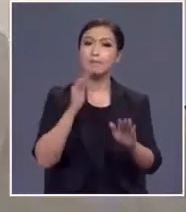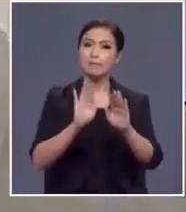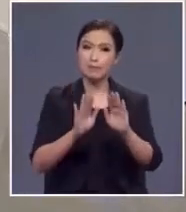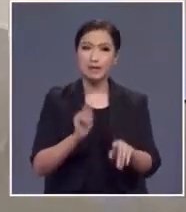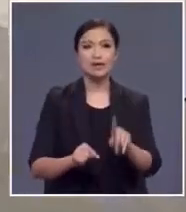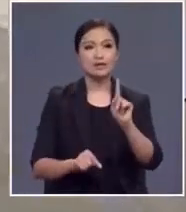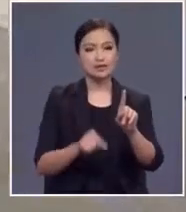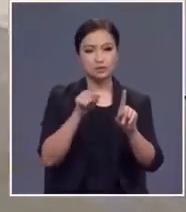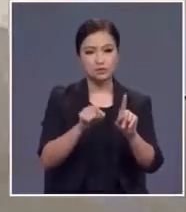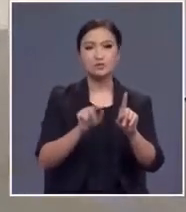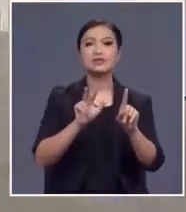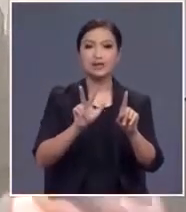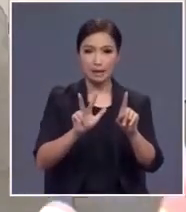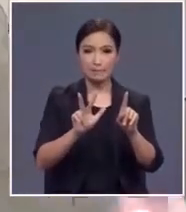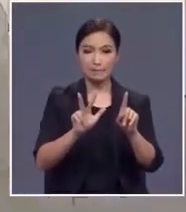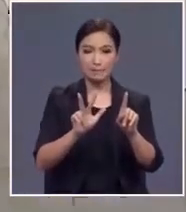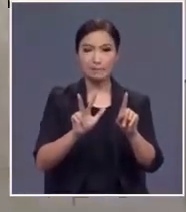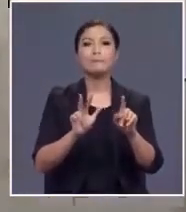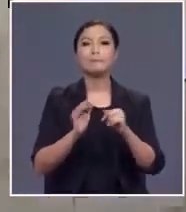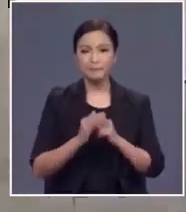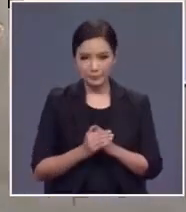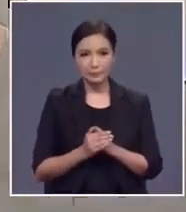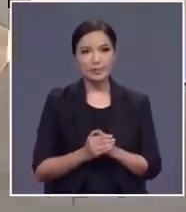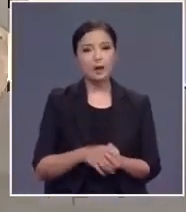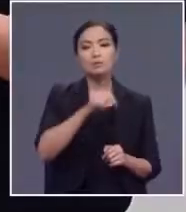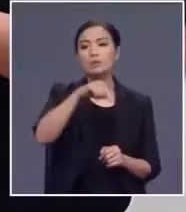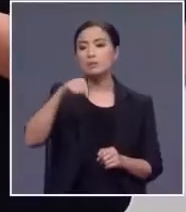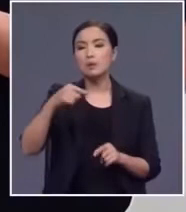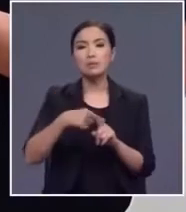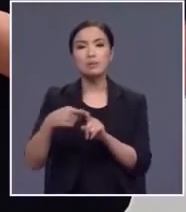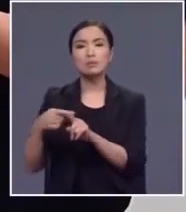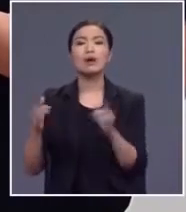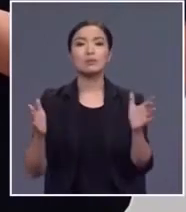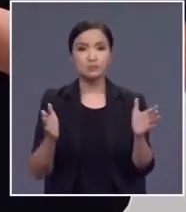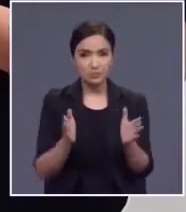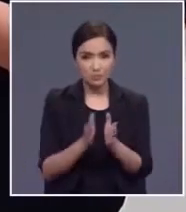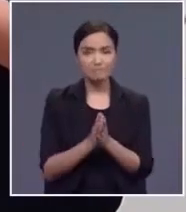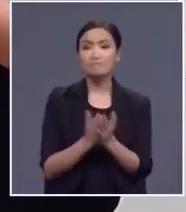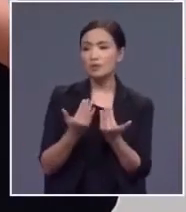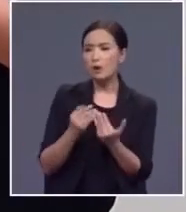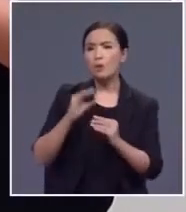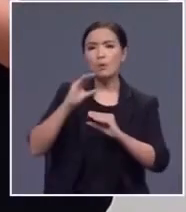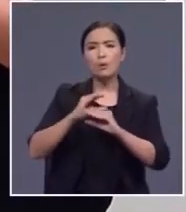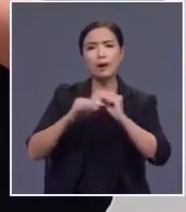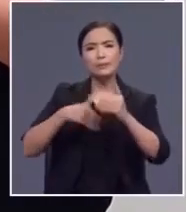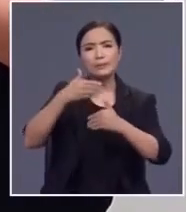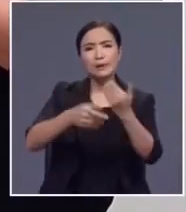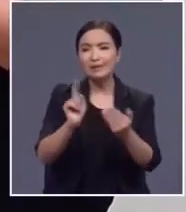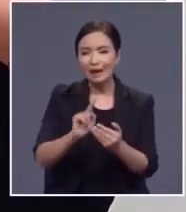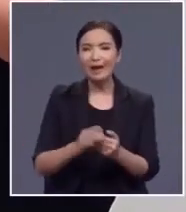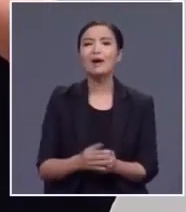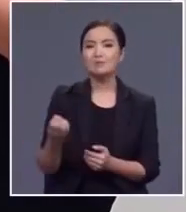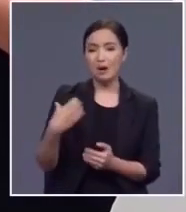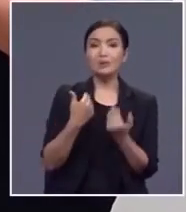เทราบิตแต่ว่าหมายความว่าหลายๆโอเปอเรเตอร์รวมกันนะ ครับวันนี้ไปถึงไหนยังไงแล้วฮะโครงการตรงนี ้อ๋อตอนนี้เคเบิลใต้น้ำของ AE1 เ